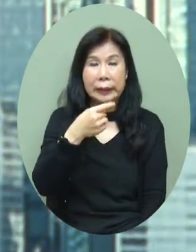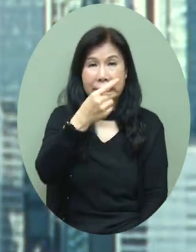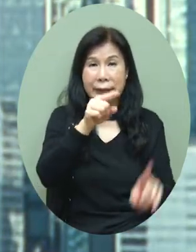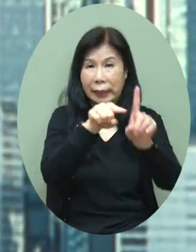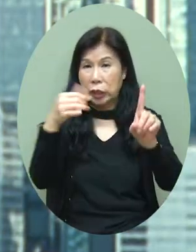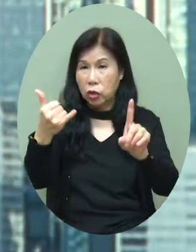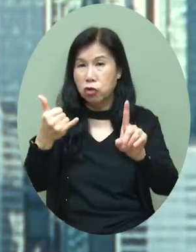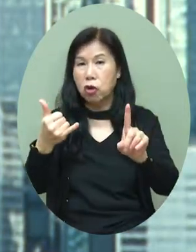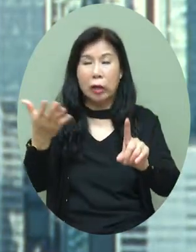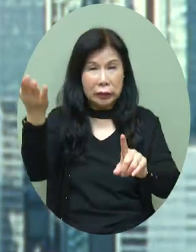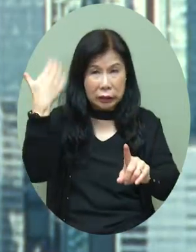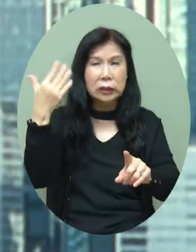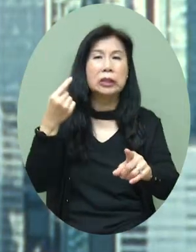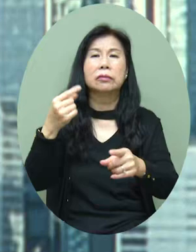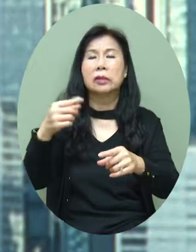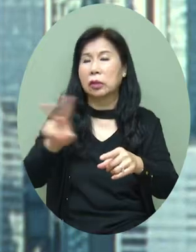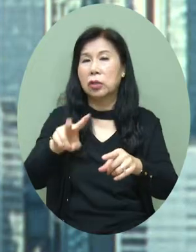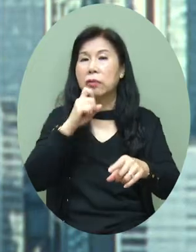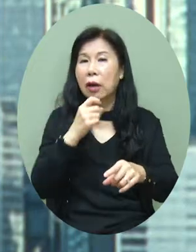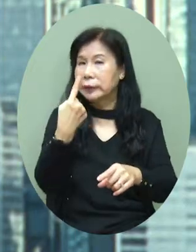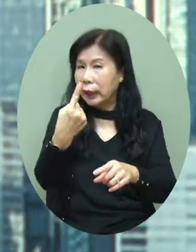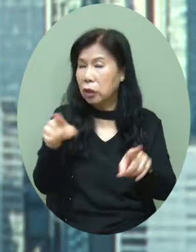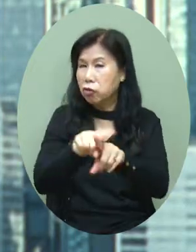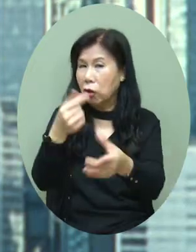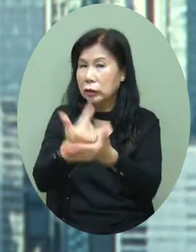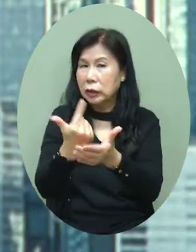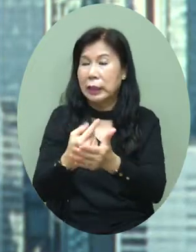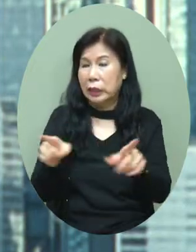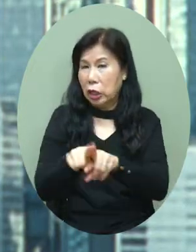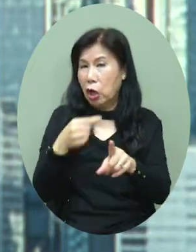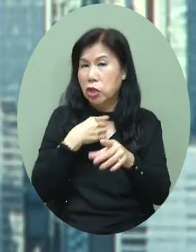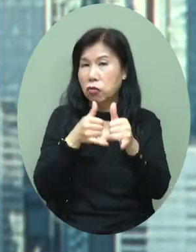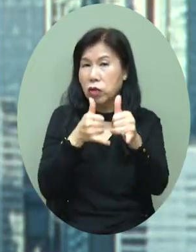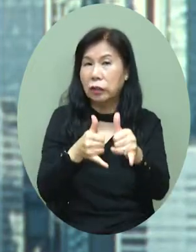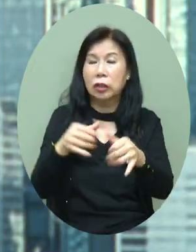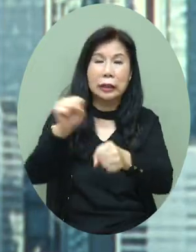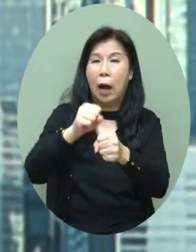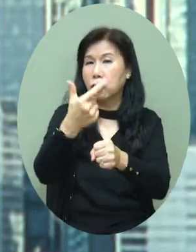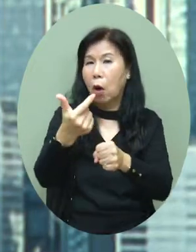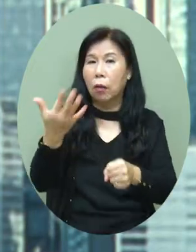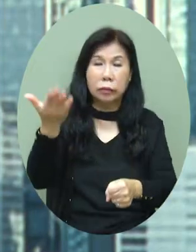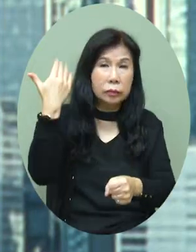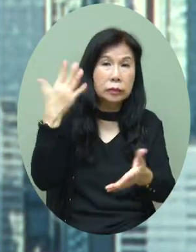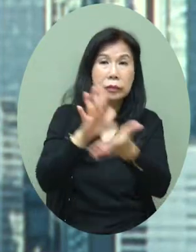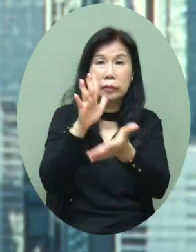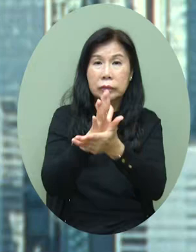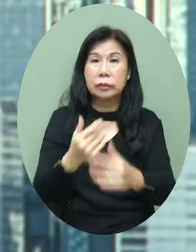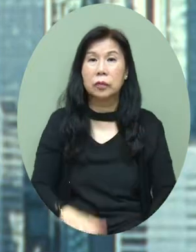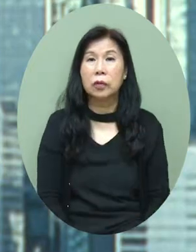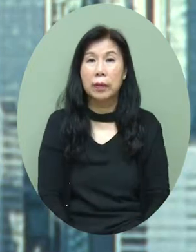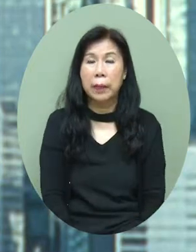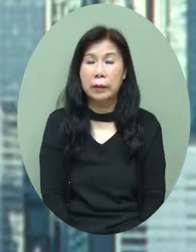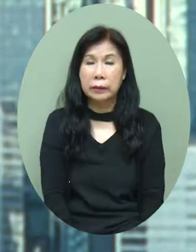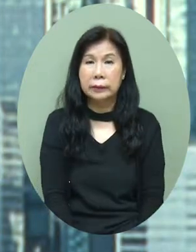之一，呢個從來都唔係唯一考慮嘅因素，或者必須跟隨嘅一個因素。而事實上喺過去呢，係做